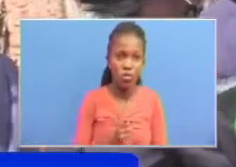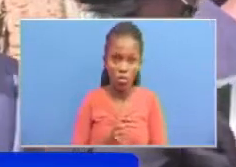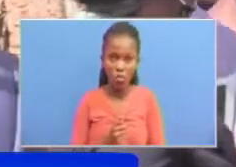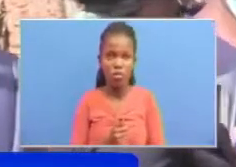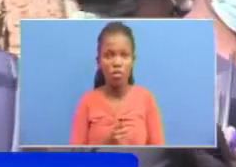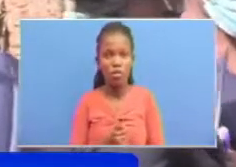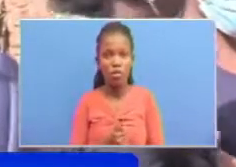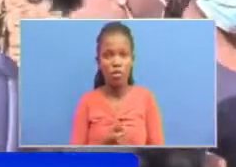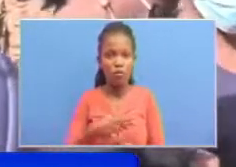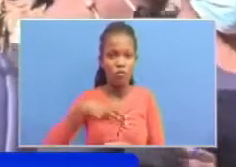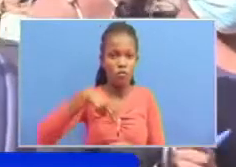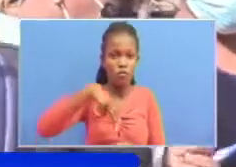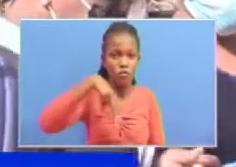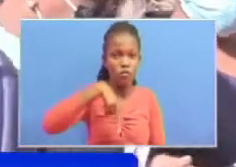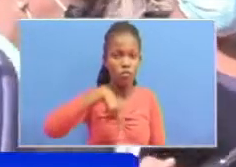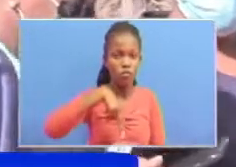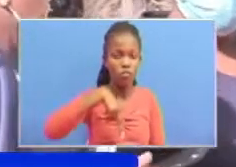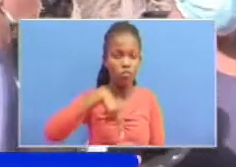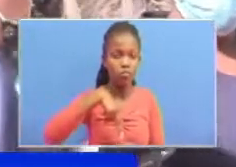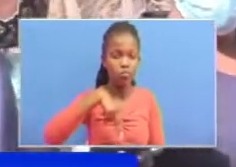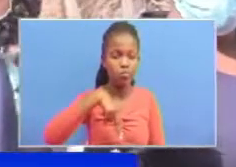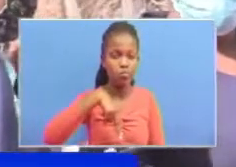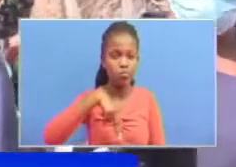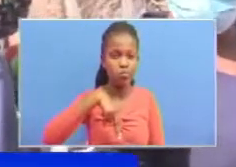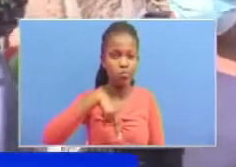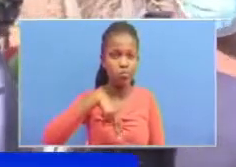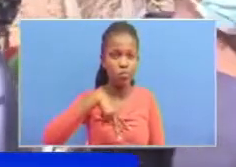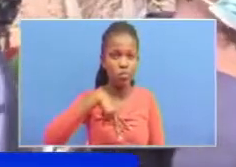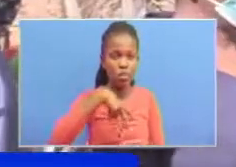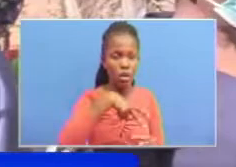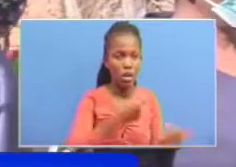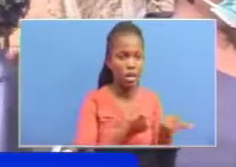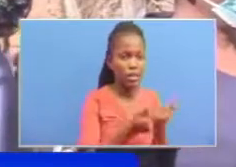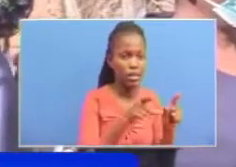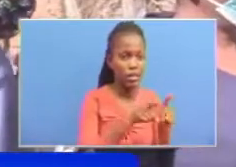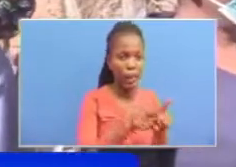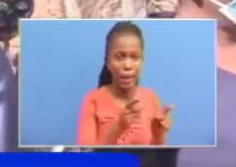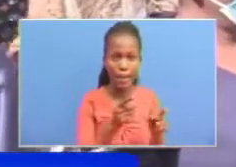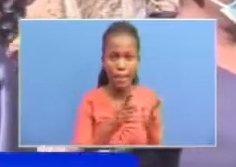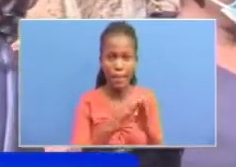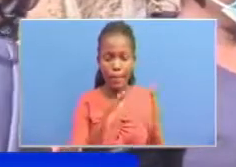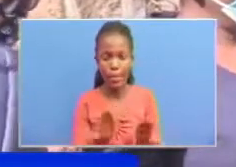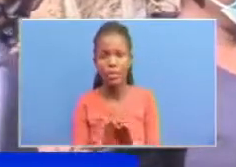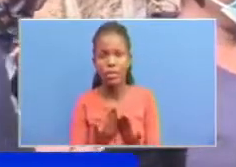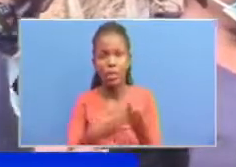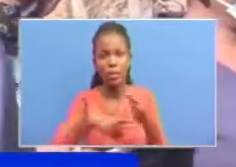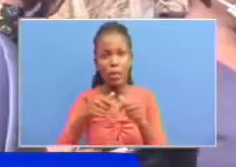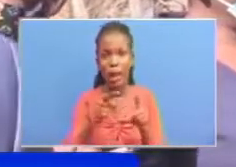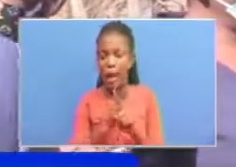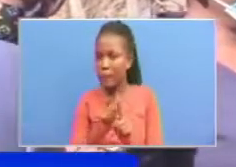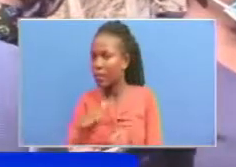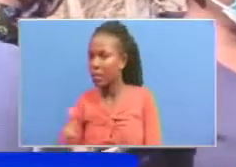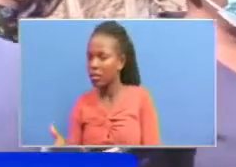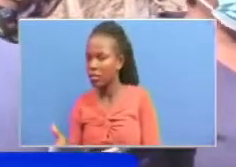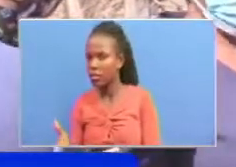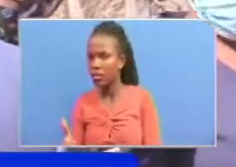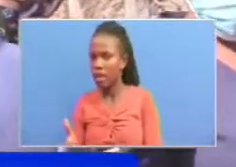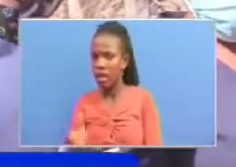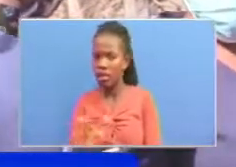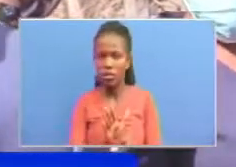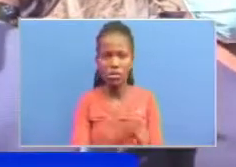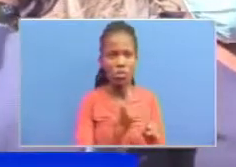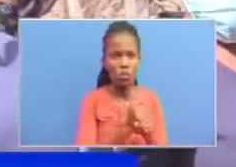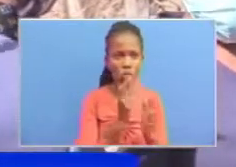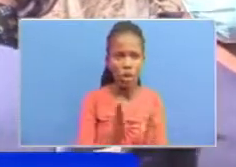angale mauta na kuwa stationary ende ilambingi ko daulika misalan na ende besa